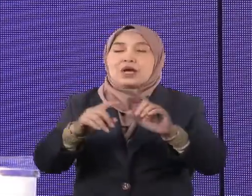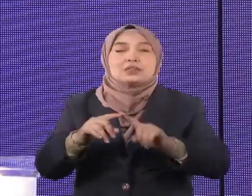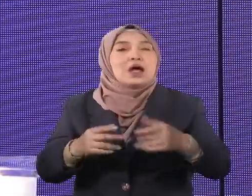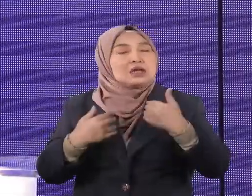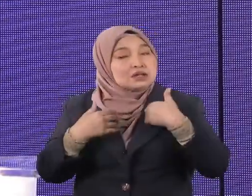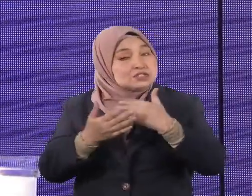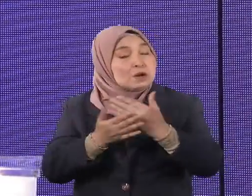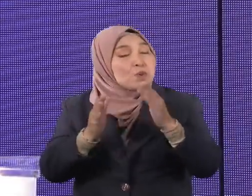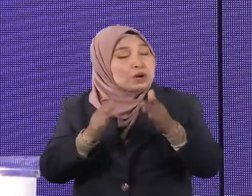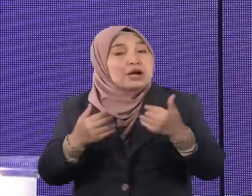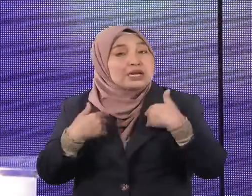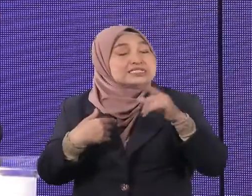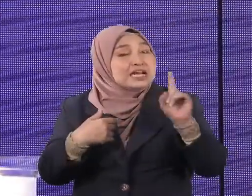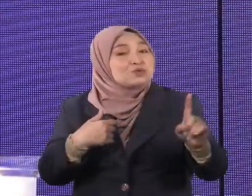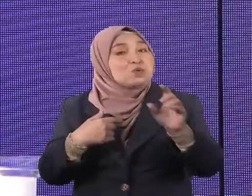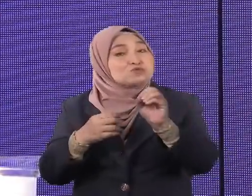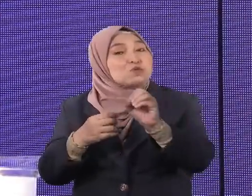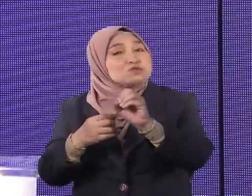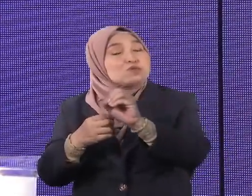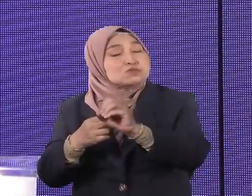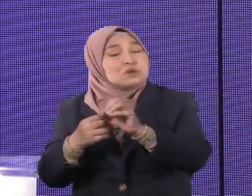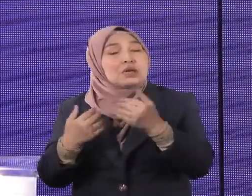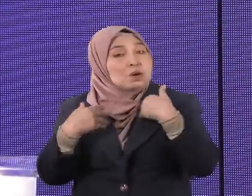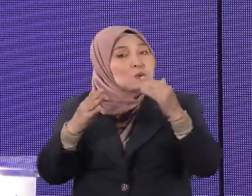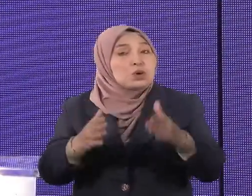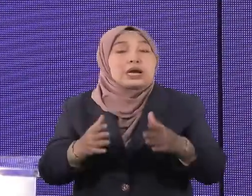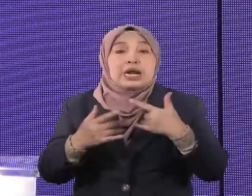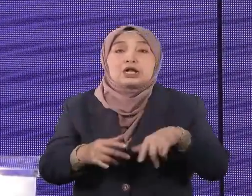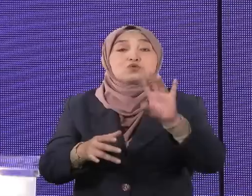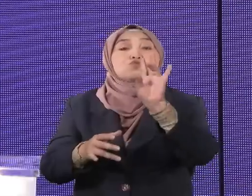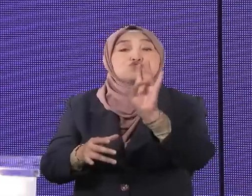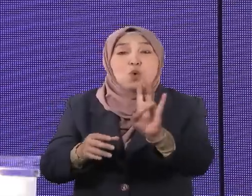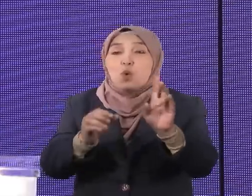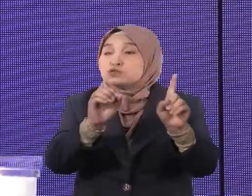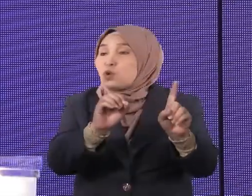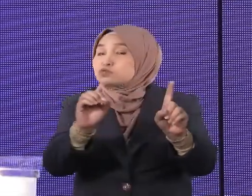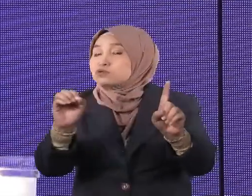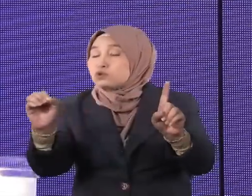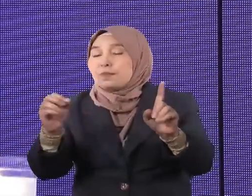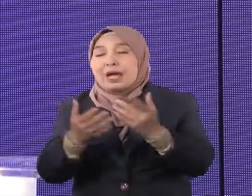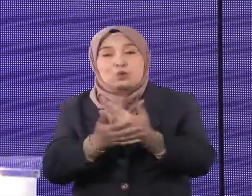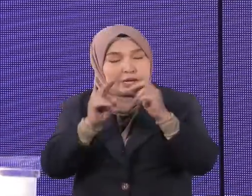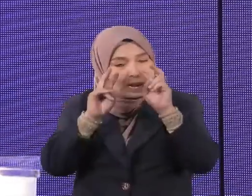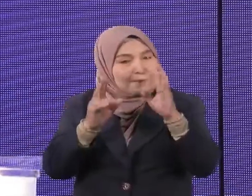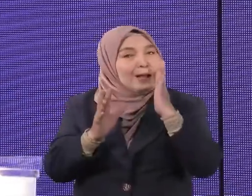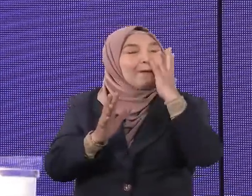kata ada satu kosong, kosong, kosong dah cukup. Tapi ada orang dia nak 7 digit kan, baru dia nampak